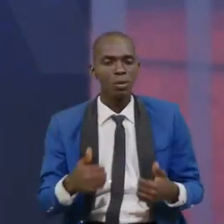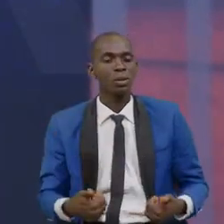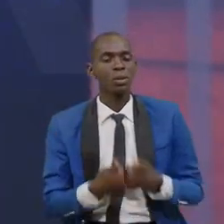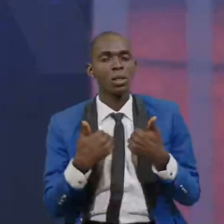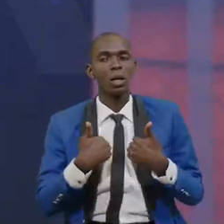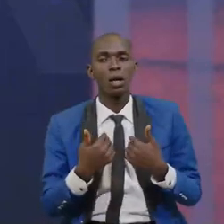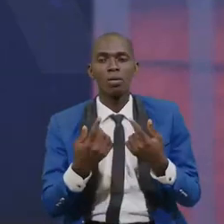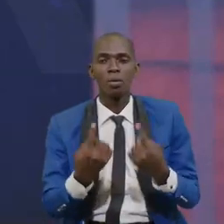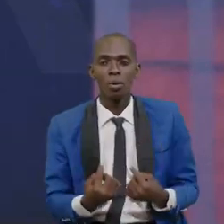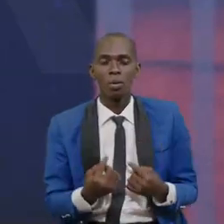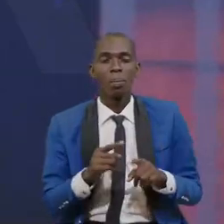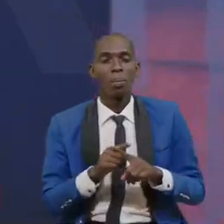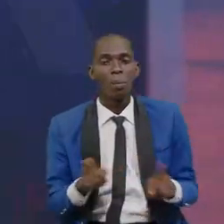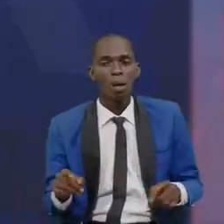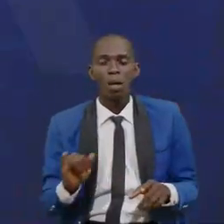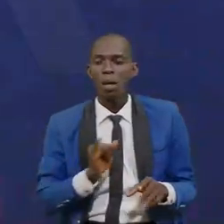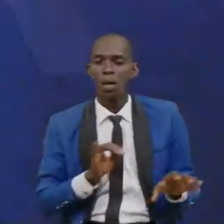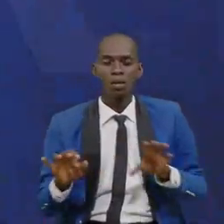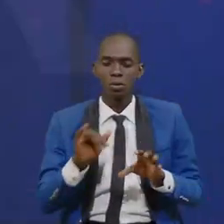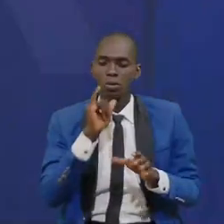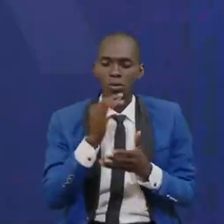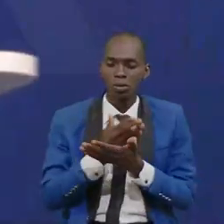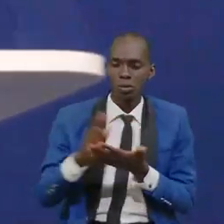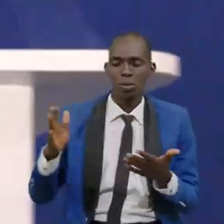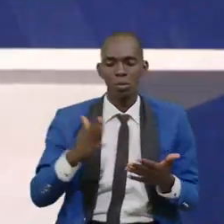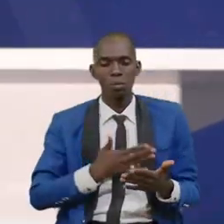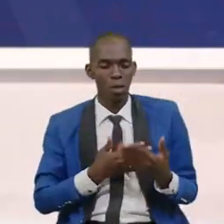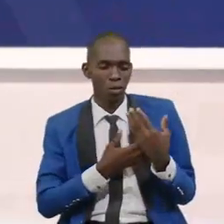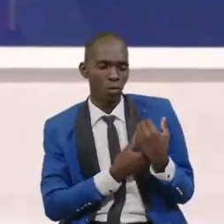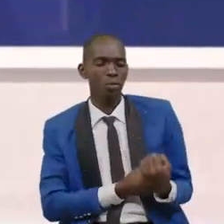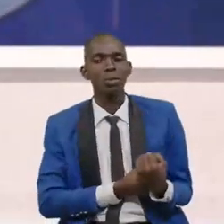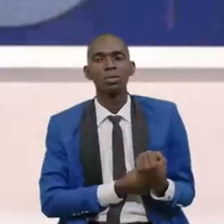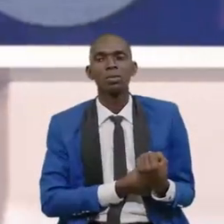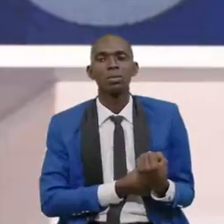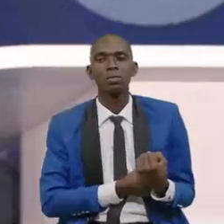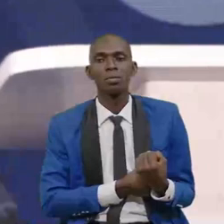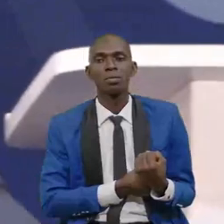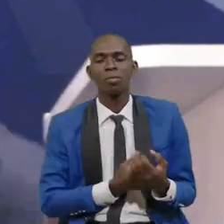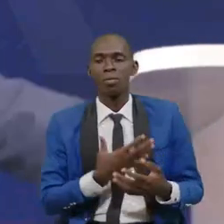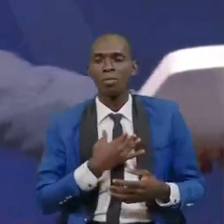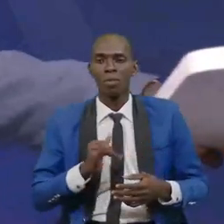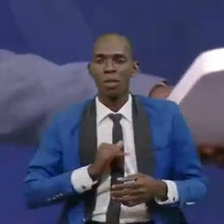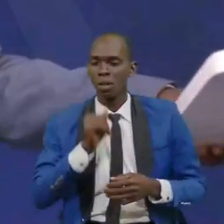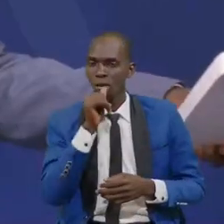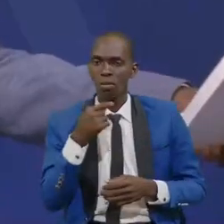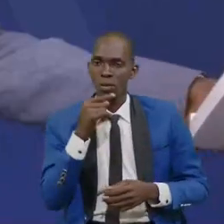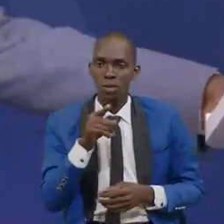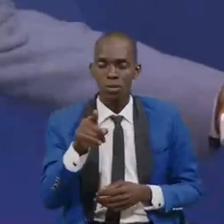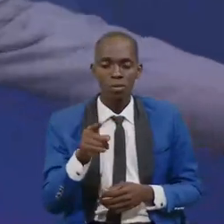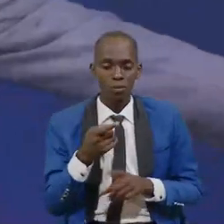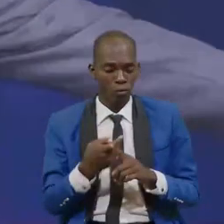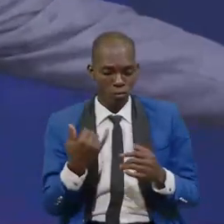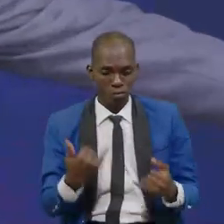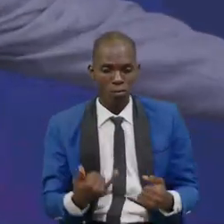mais je n'ai pas abandonné cette assurance. Et je vous assure, à partir